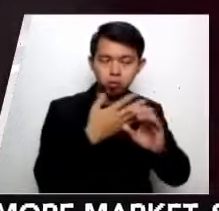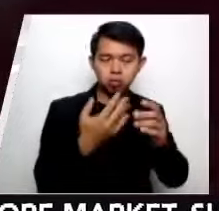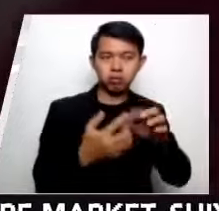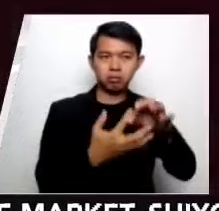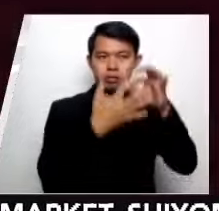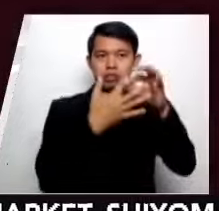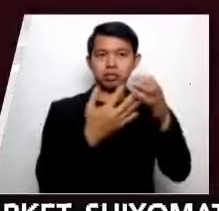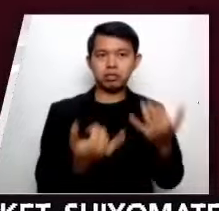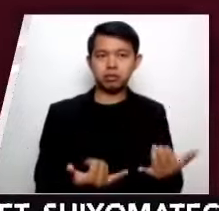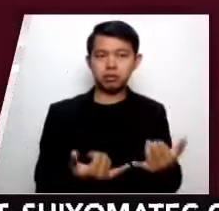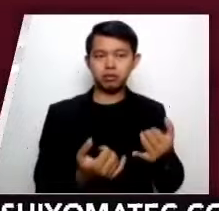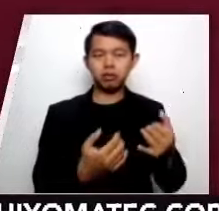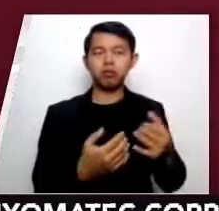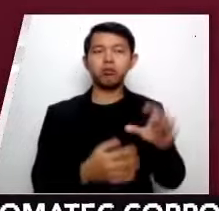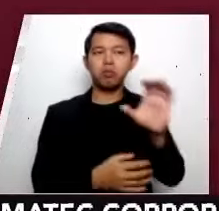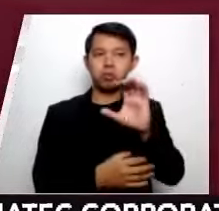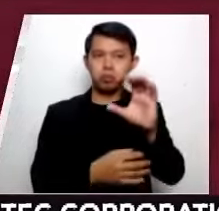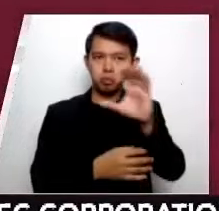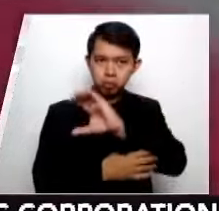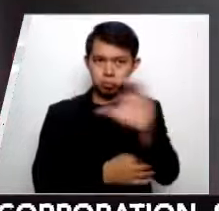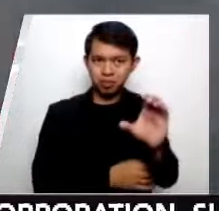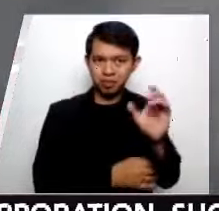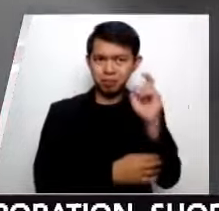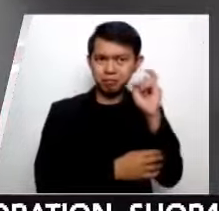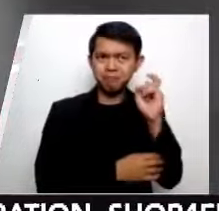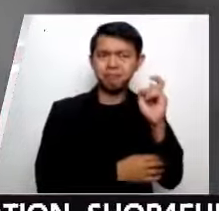multayan ng hanggang 15,000 pesos at